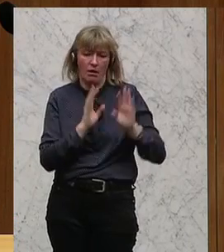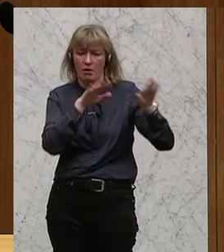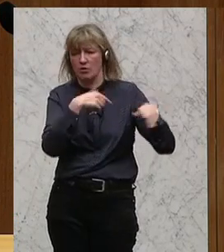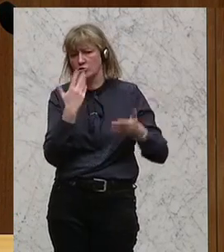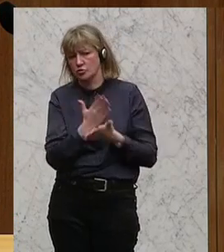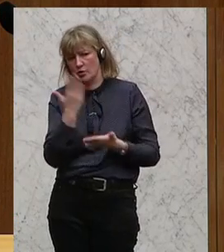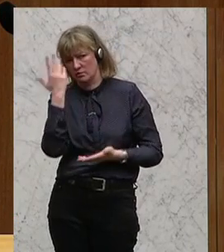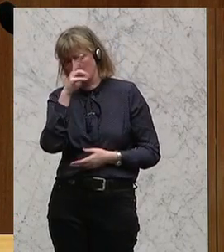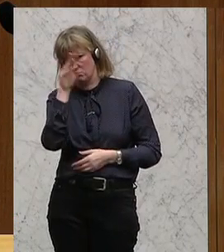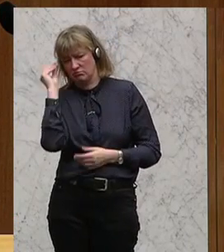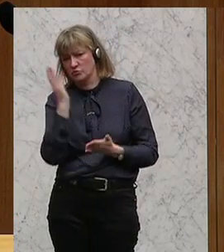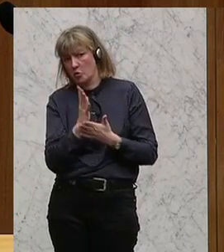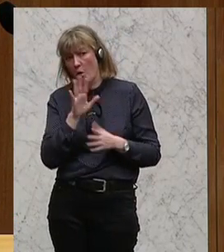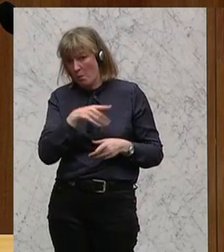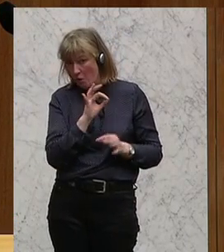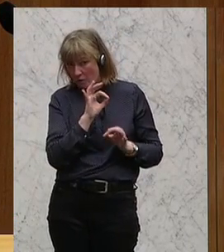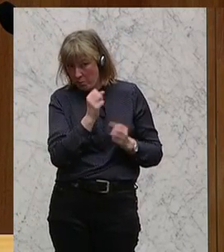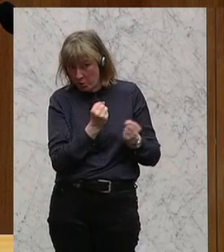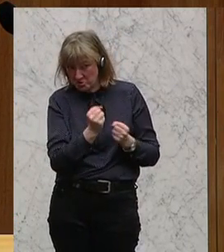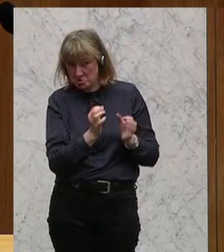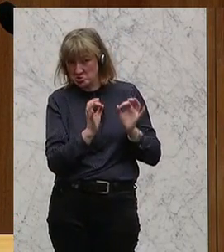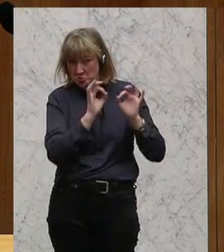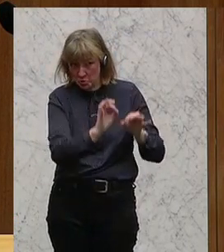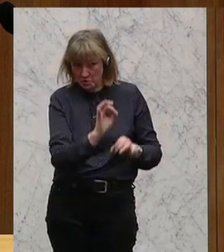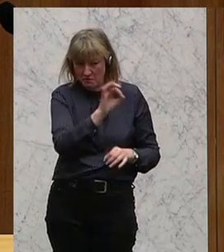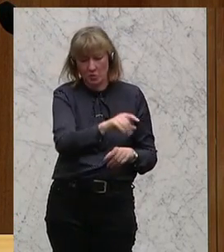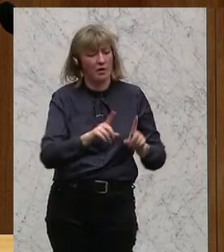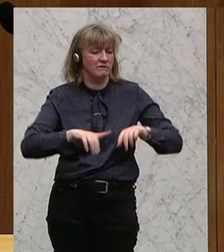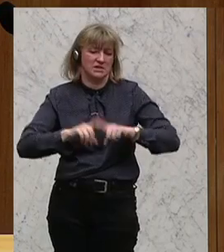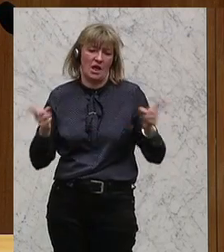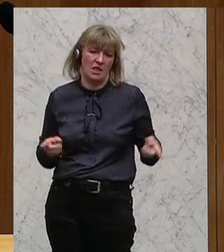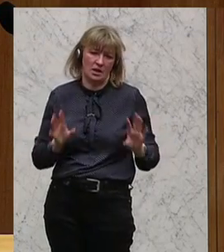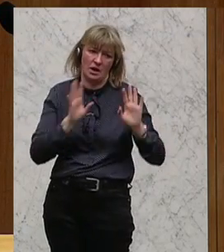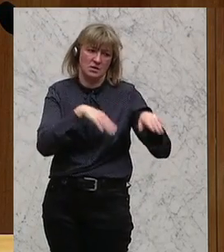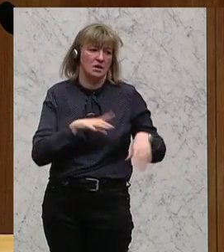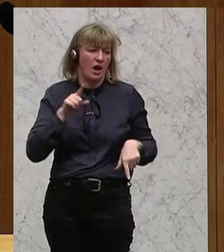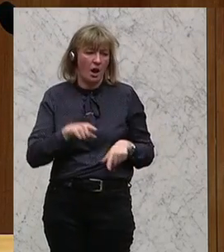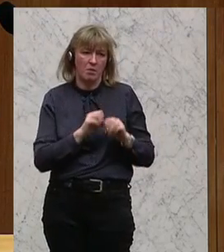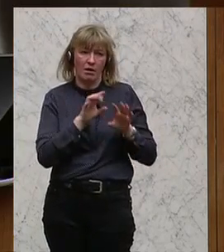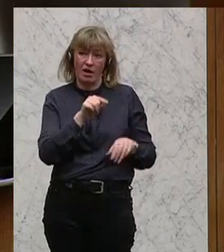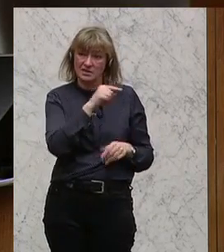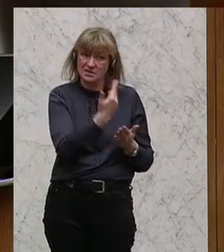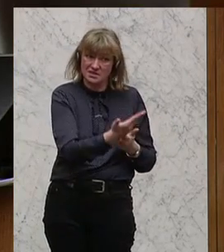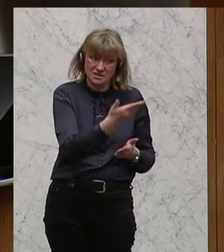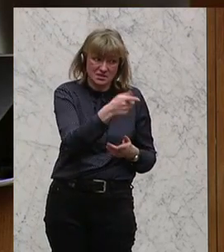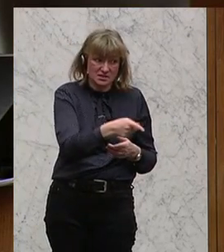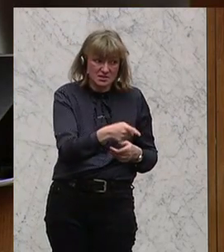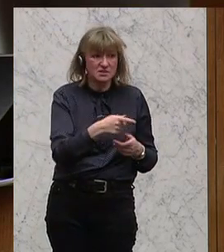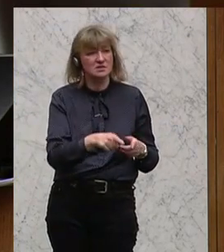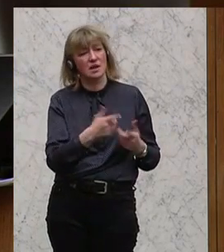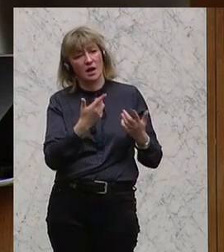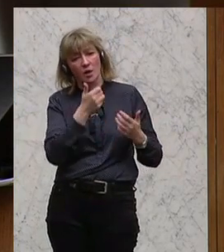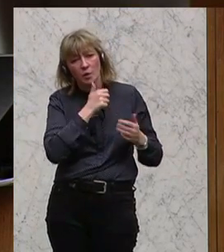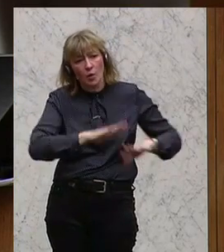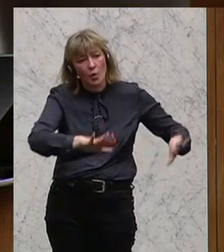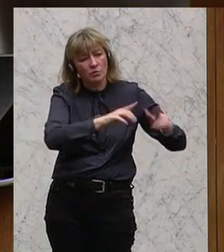alle mitbekommen, ob es Ihnen politisch gut tut, das steht auf einem anderen Blatt. Aber eines ist auch klar, Sie darf man auf jeden Fall nicht in diesem Land agieren